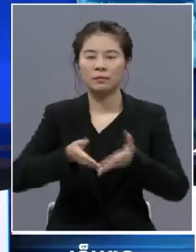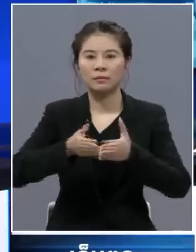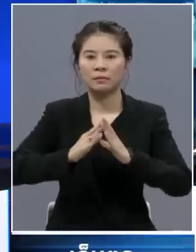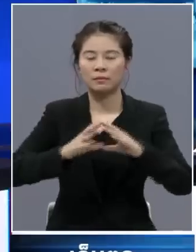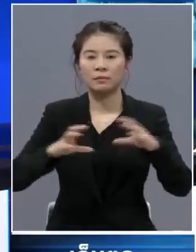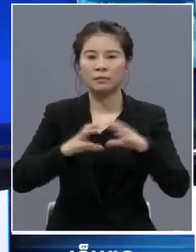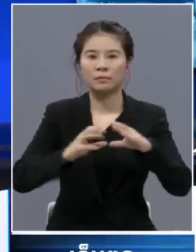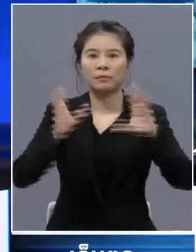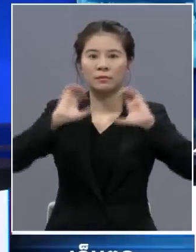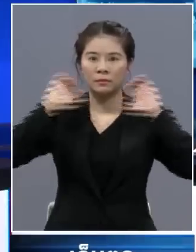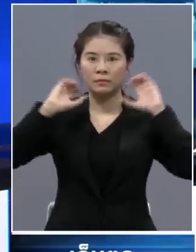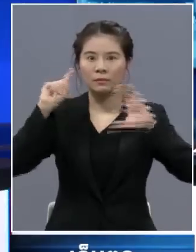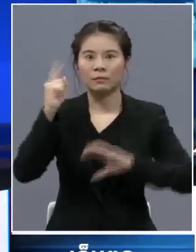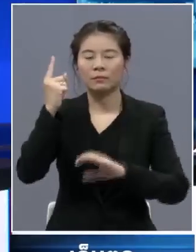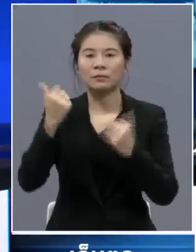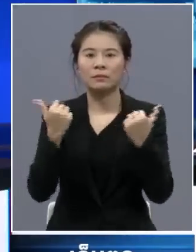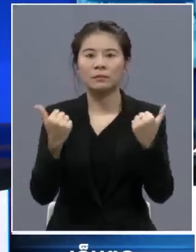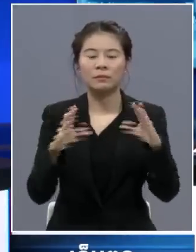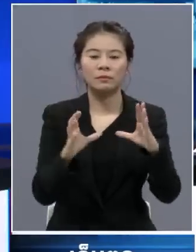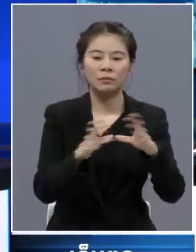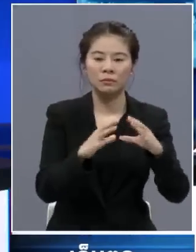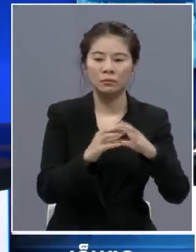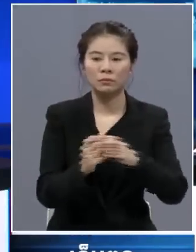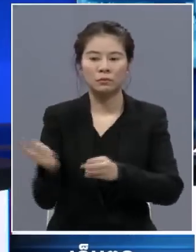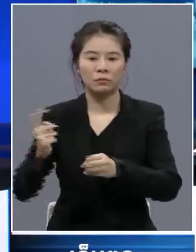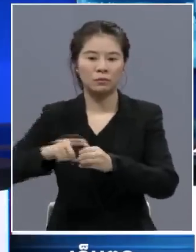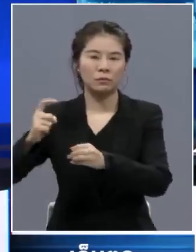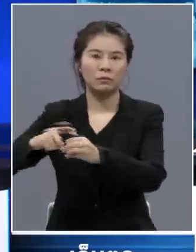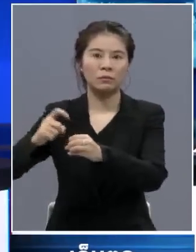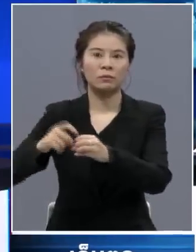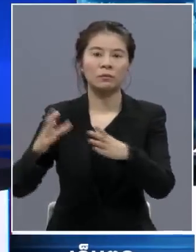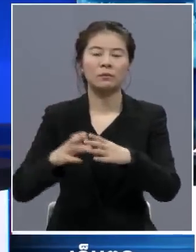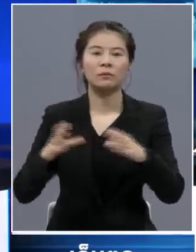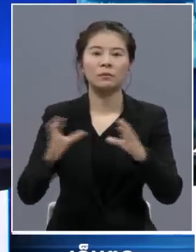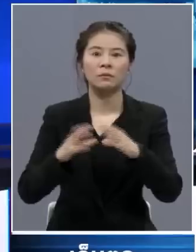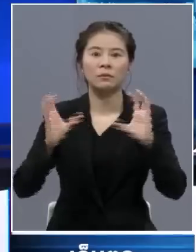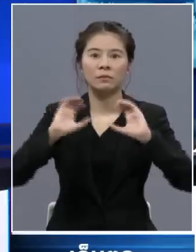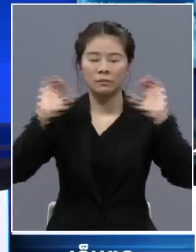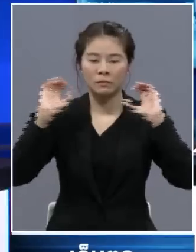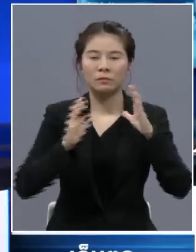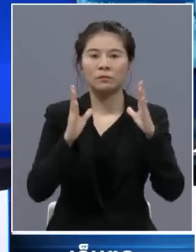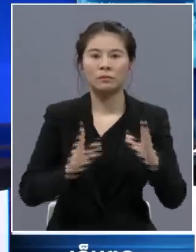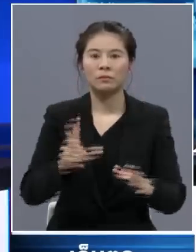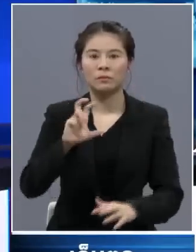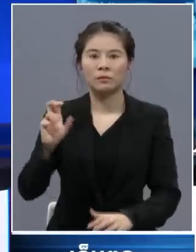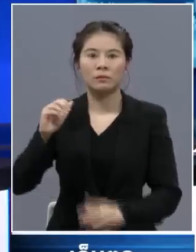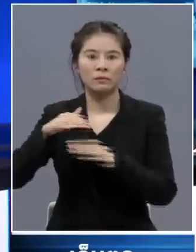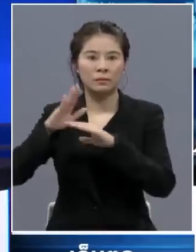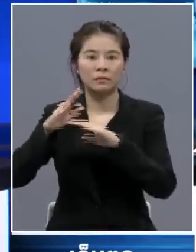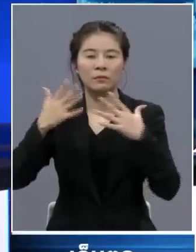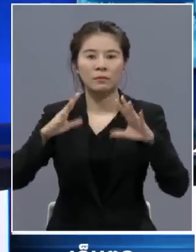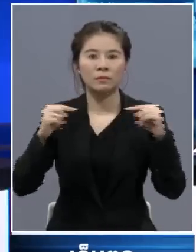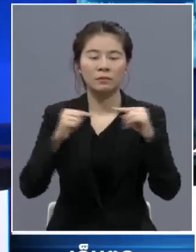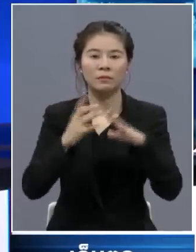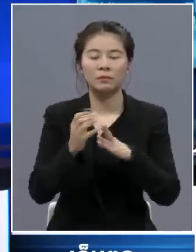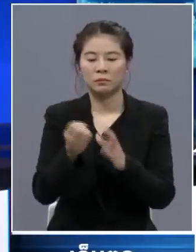าลแม้ตอนนี้เนี่ยว่าที่พรรคร่วมเขาจะรวมเสียงได้มากกว่า300เสียงไปแล้วซึ่งในสภาเราก็ย้ำเสมอว่าถือเป็นเสีย